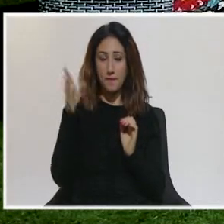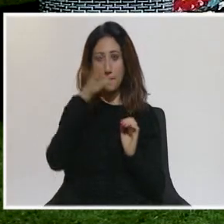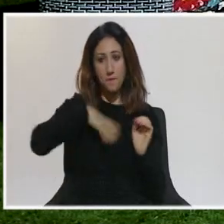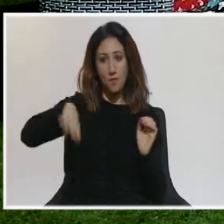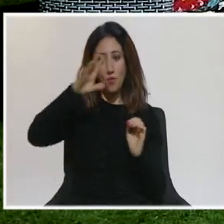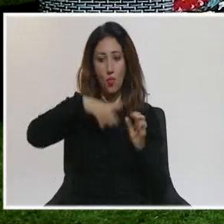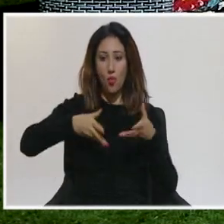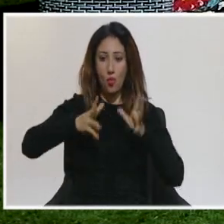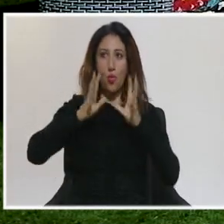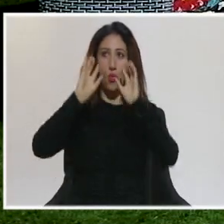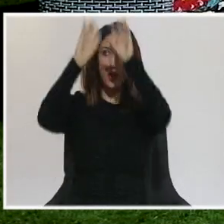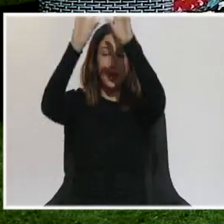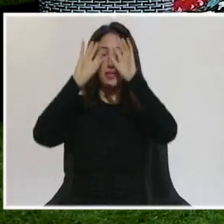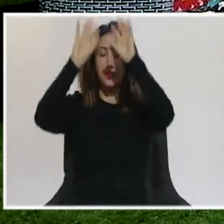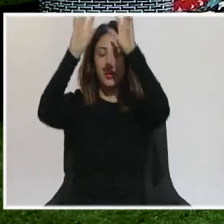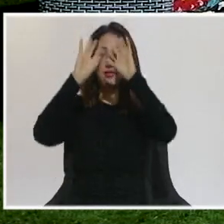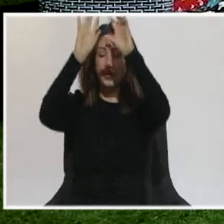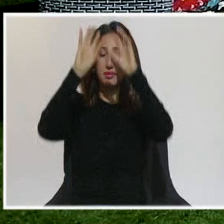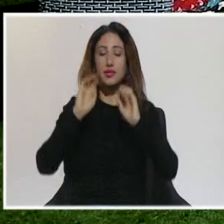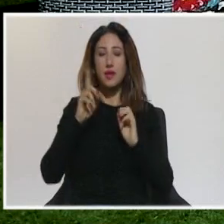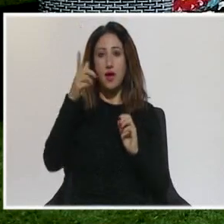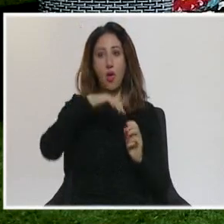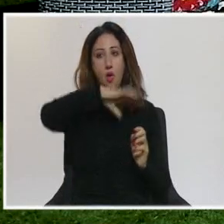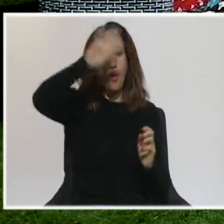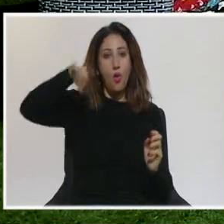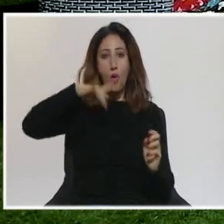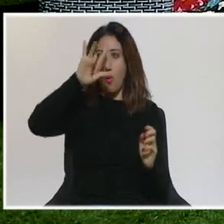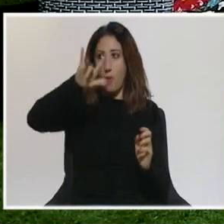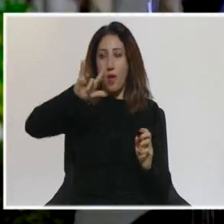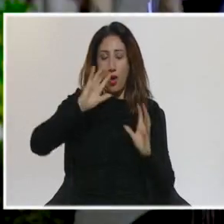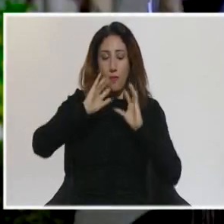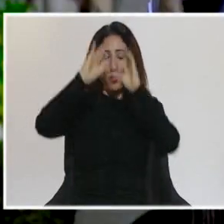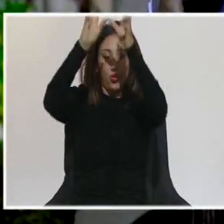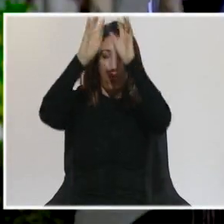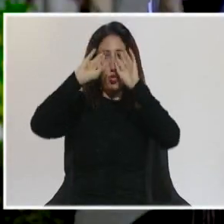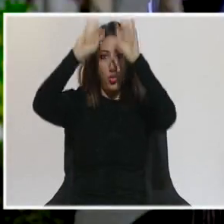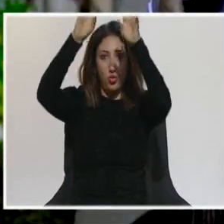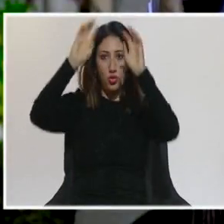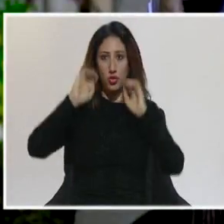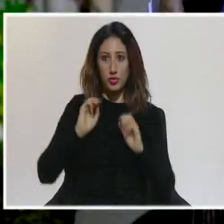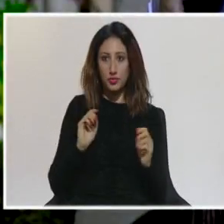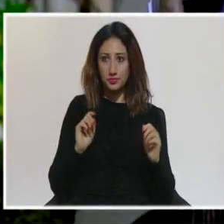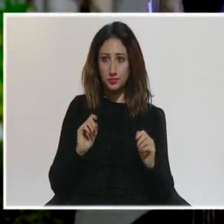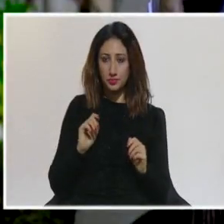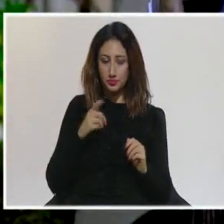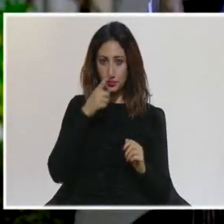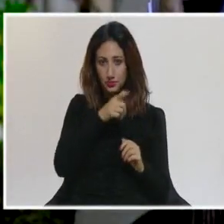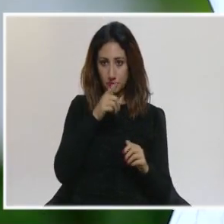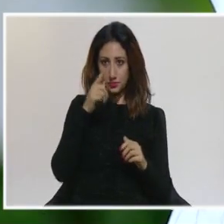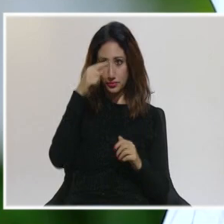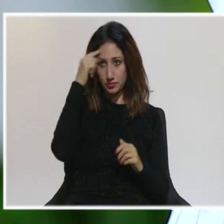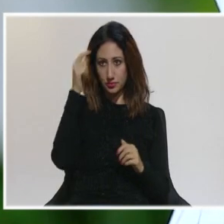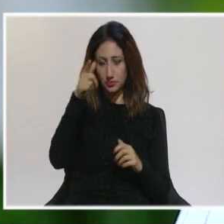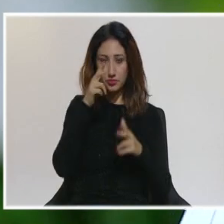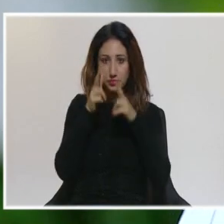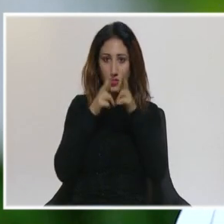اليد. كره طبعا اليد. كلنا كنا بنشجع كره اليد دي ولعب رجاله فعلا. لما بتعملي فيديو ما بيعجبش بابا بيعمل معاكي ايه؟ انا